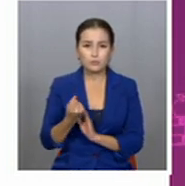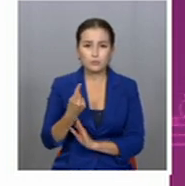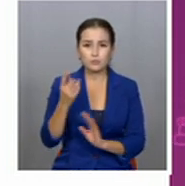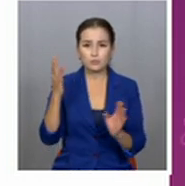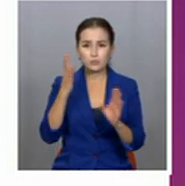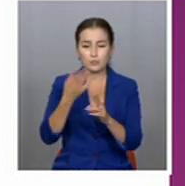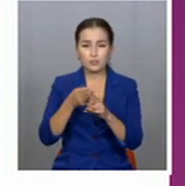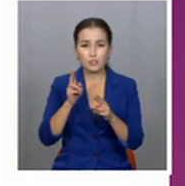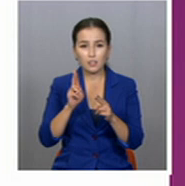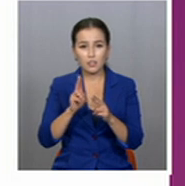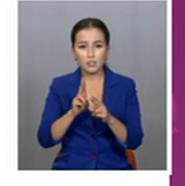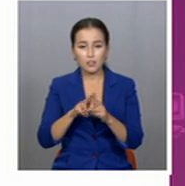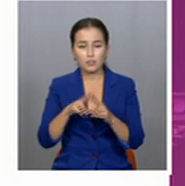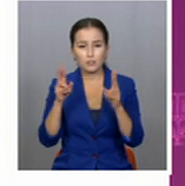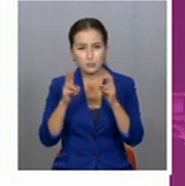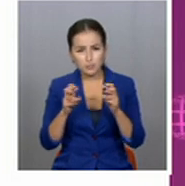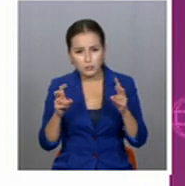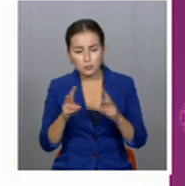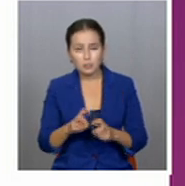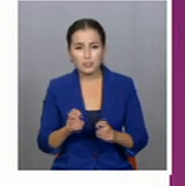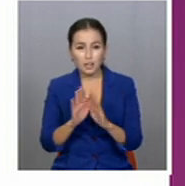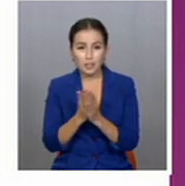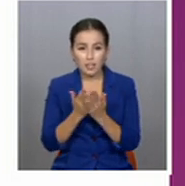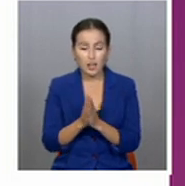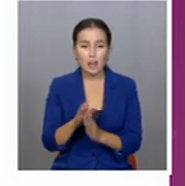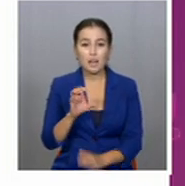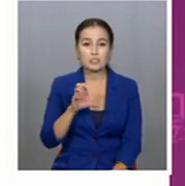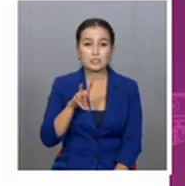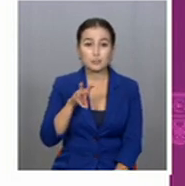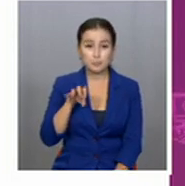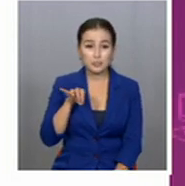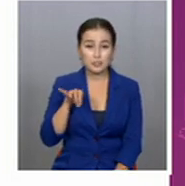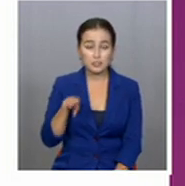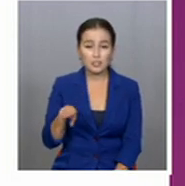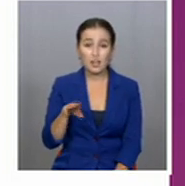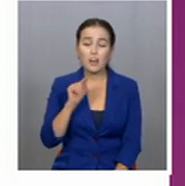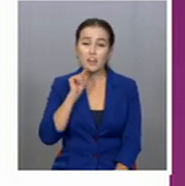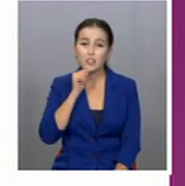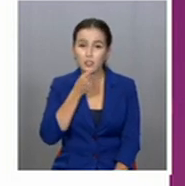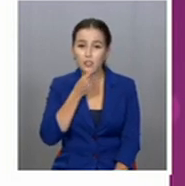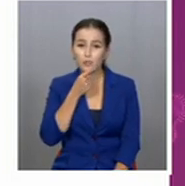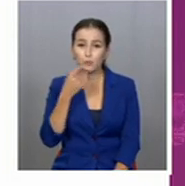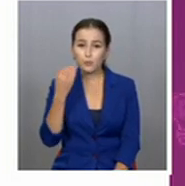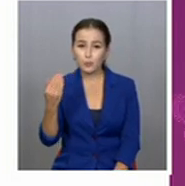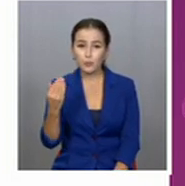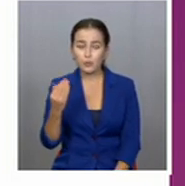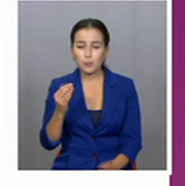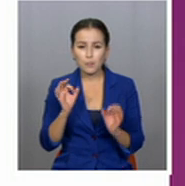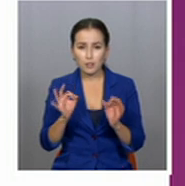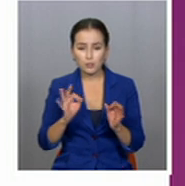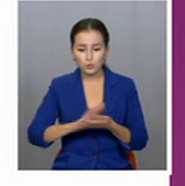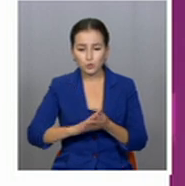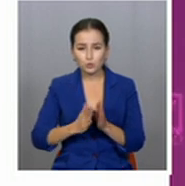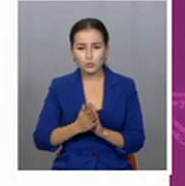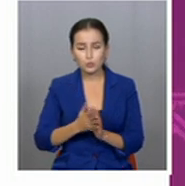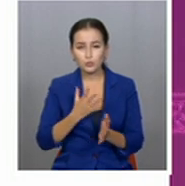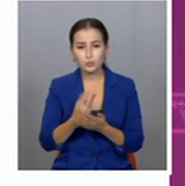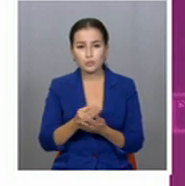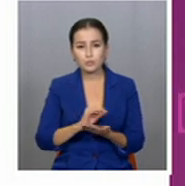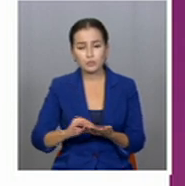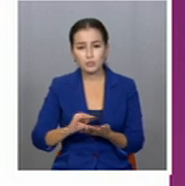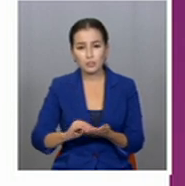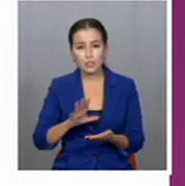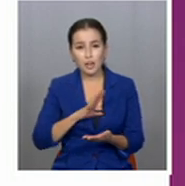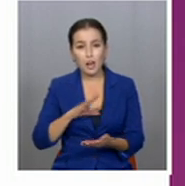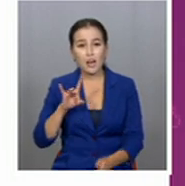зерттеу кітабында Адам Смит экономика ілімін бір жүйеге келтірді. Ал Давид